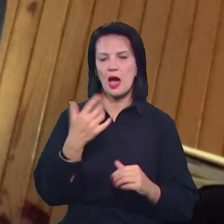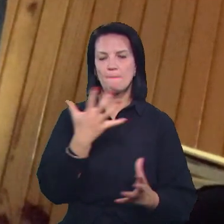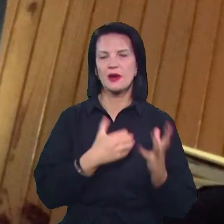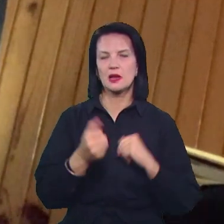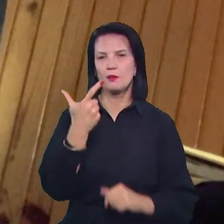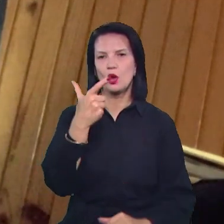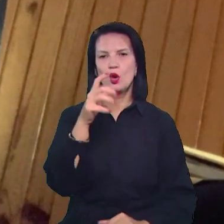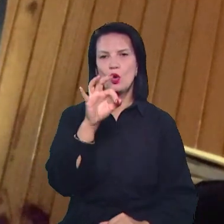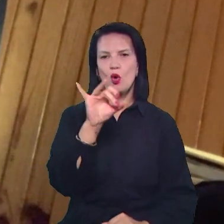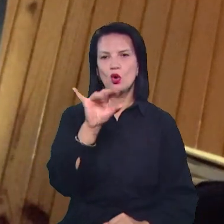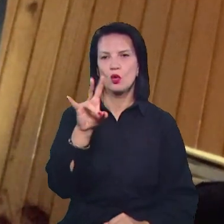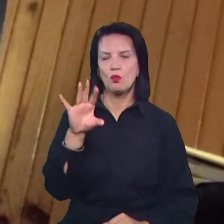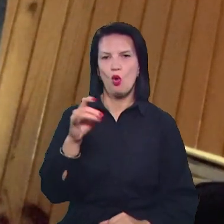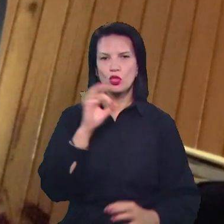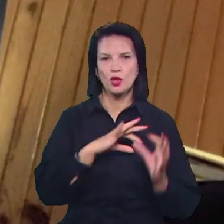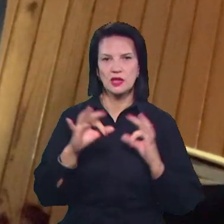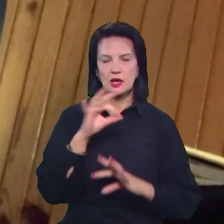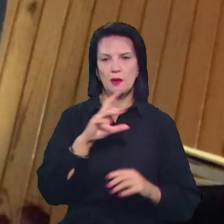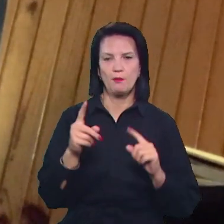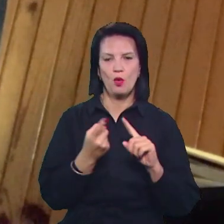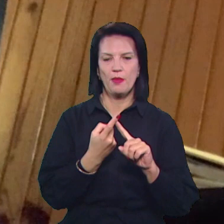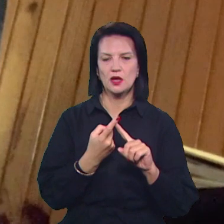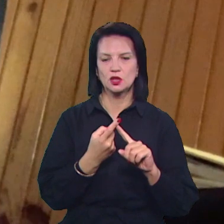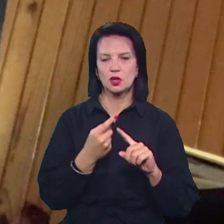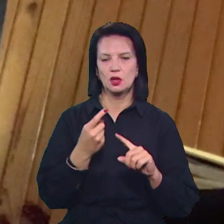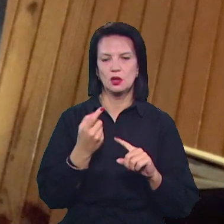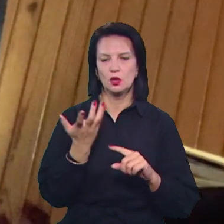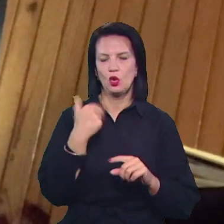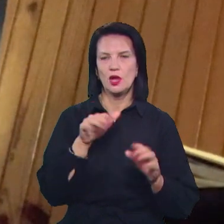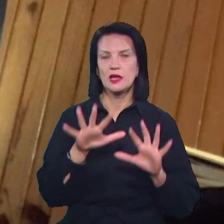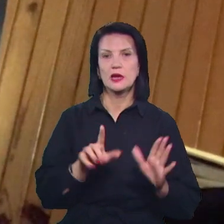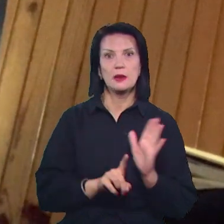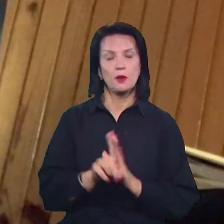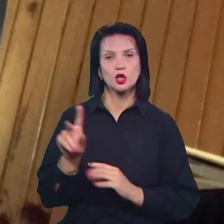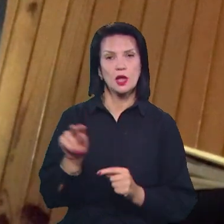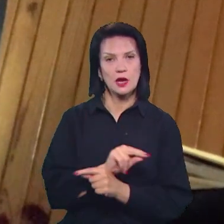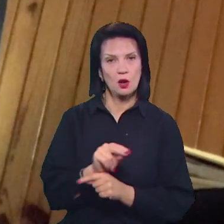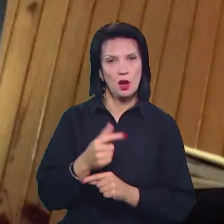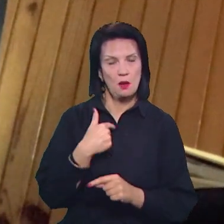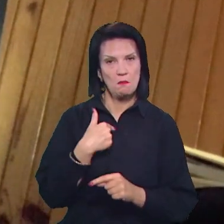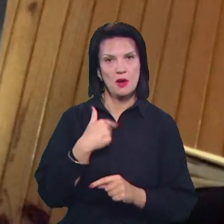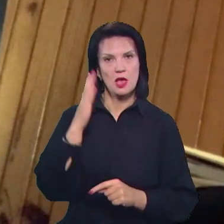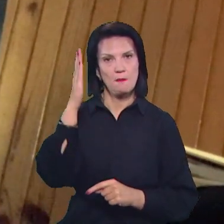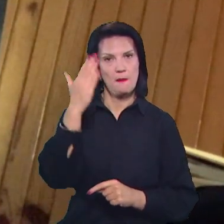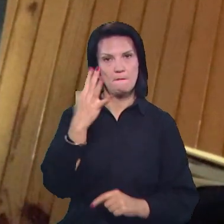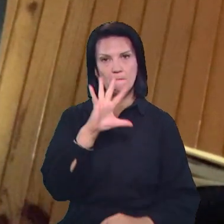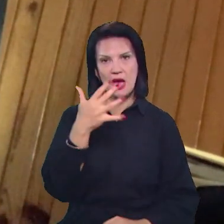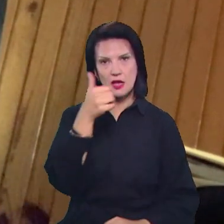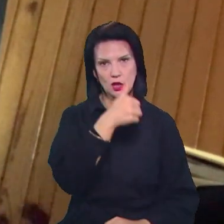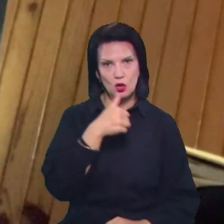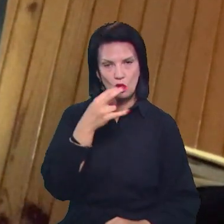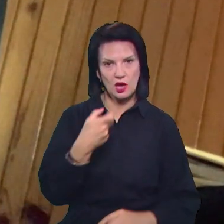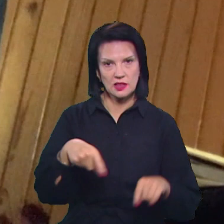і по-першому, ну, коли тільки почала лікування, мені прогнозували 5 років на гормонотерапії,